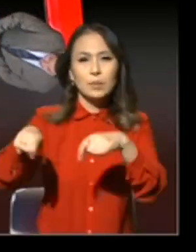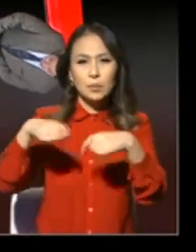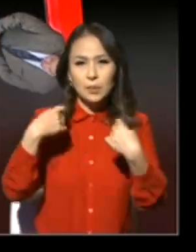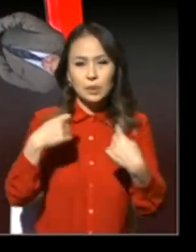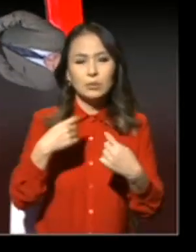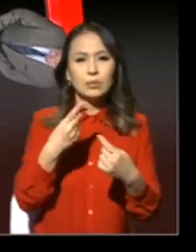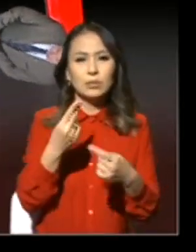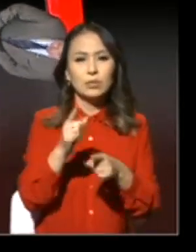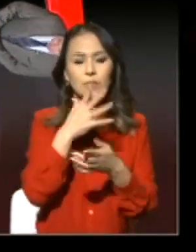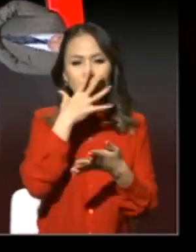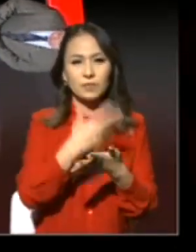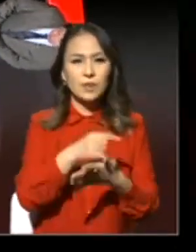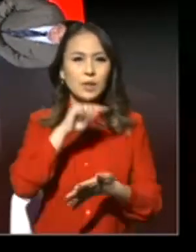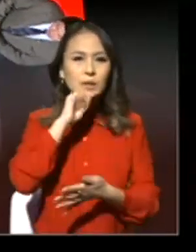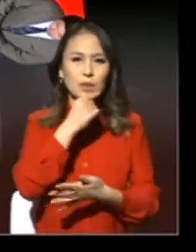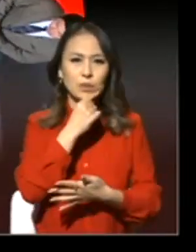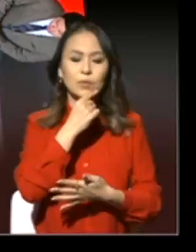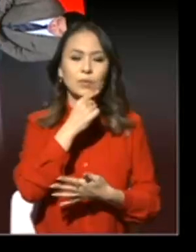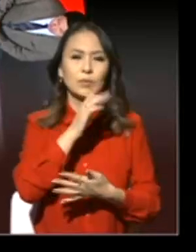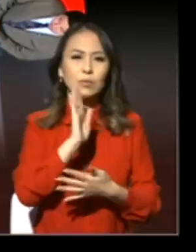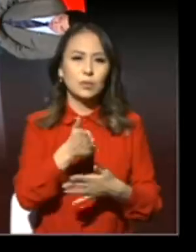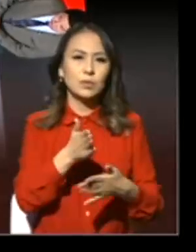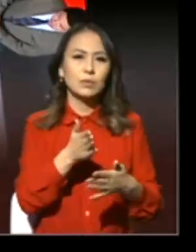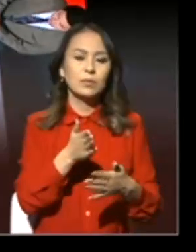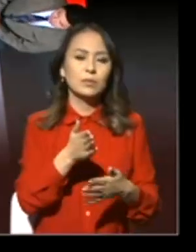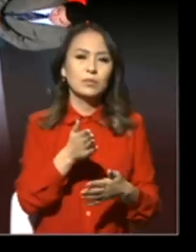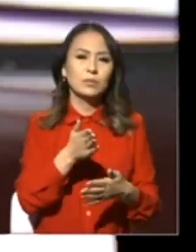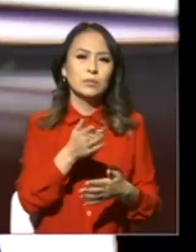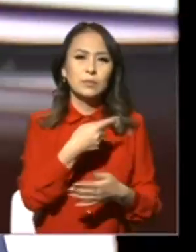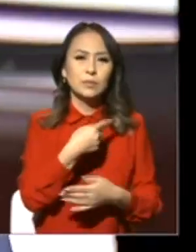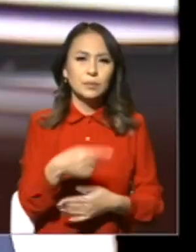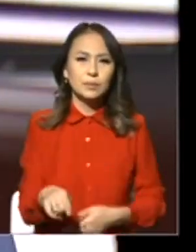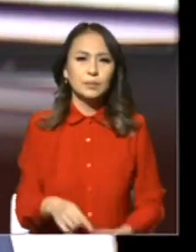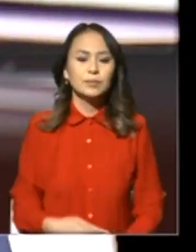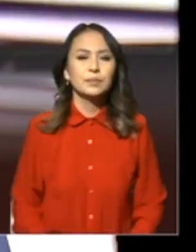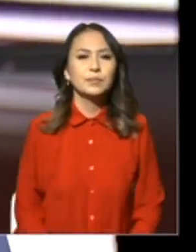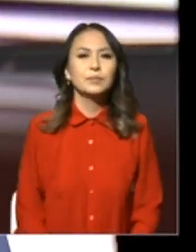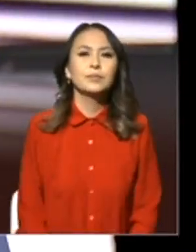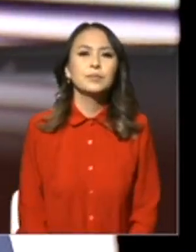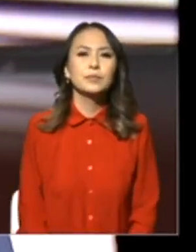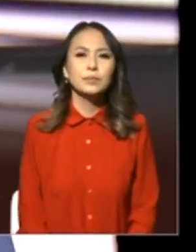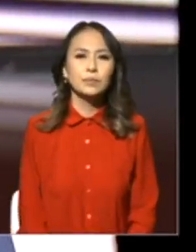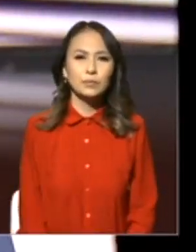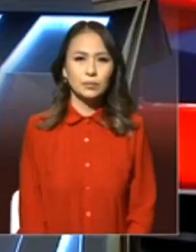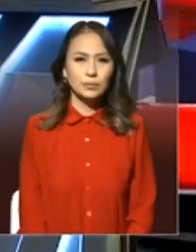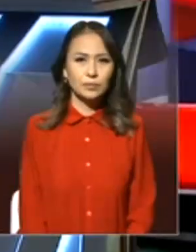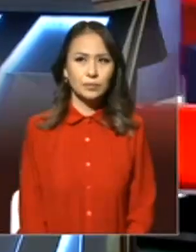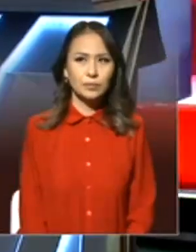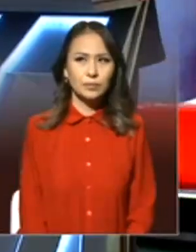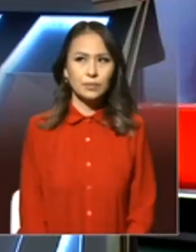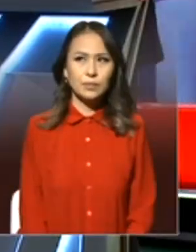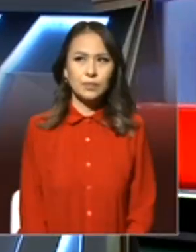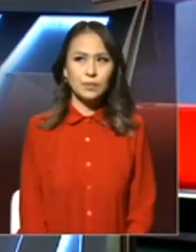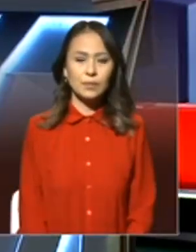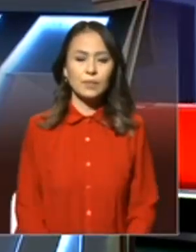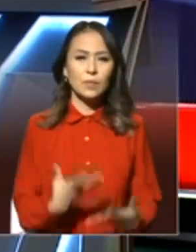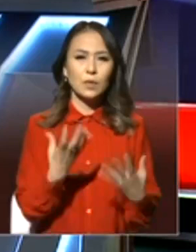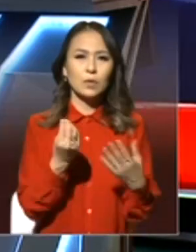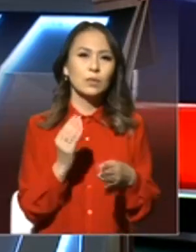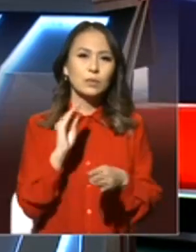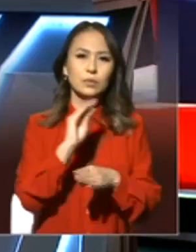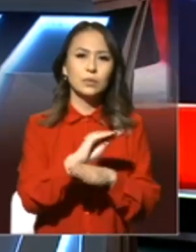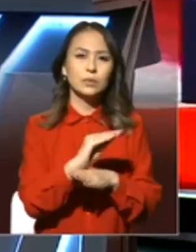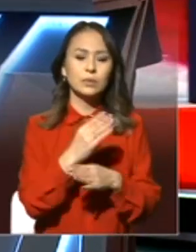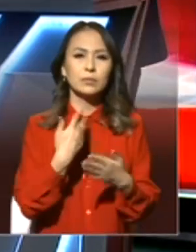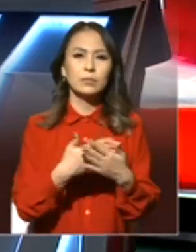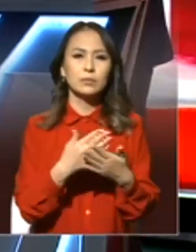ол да экономикаға өзінің белгілі бір шекте зиянын тигізеді деген пікірім бар. Бұл ретте тағы